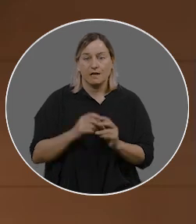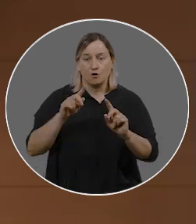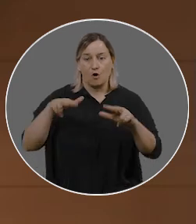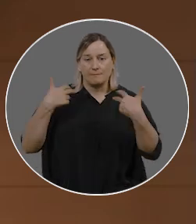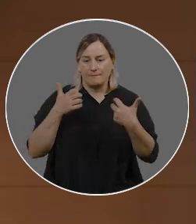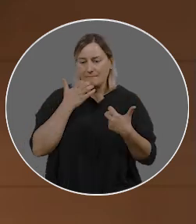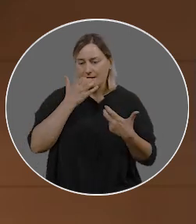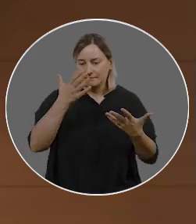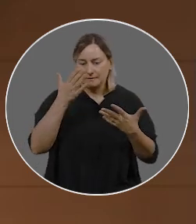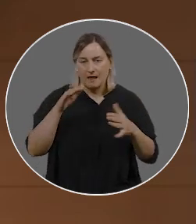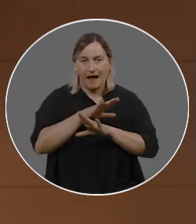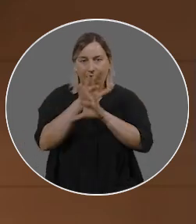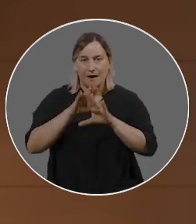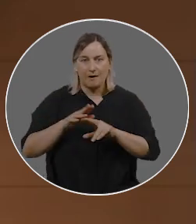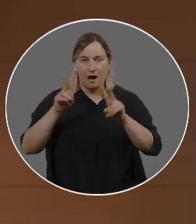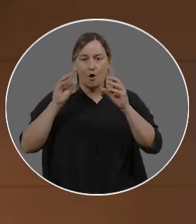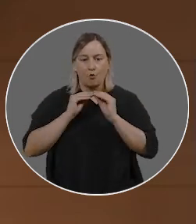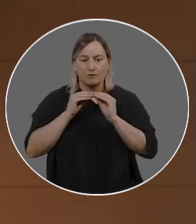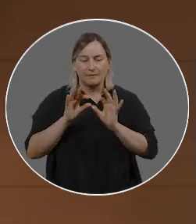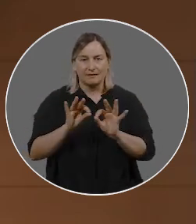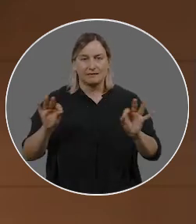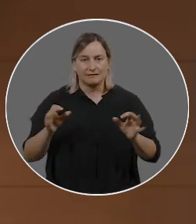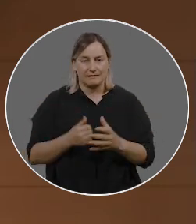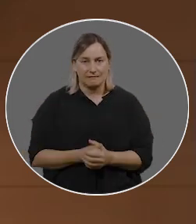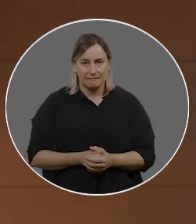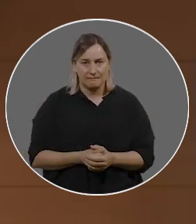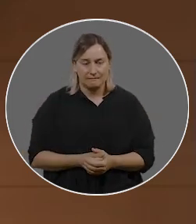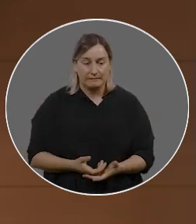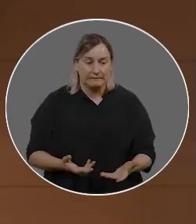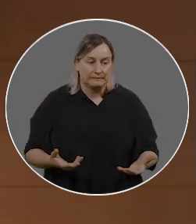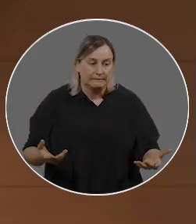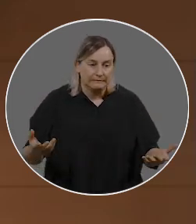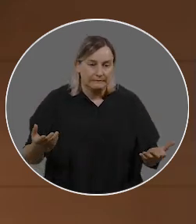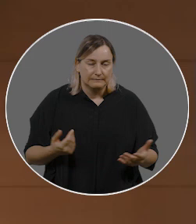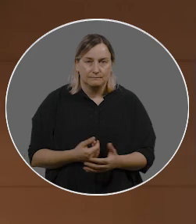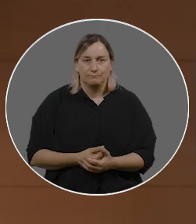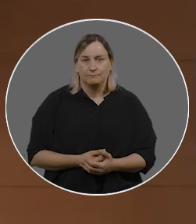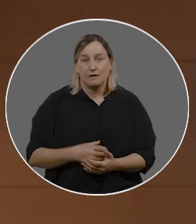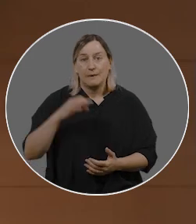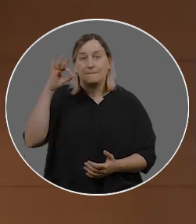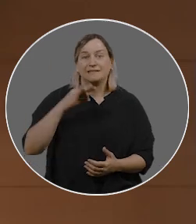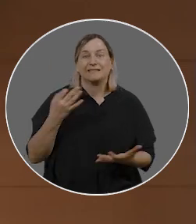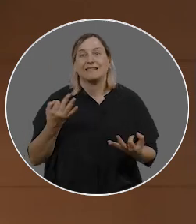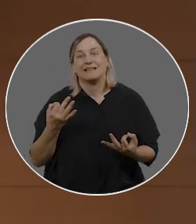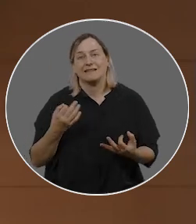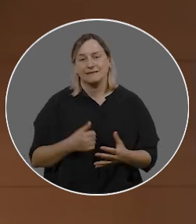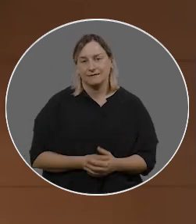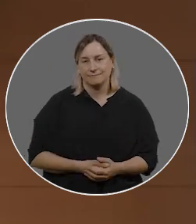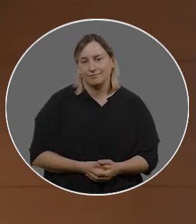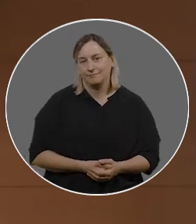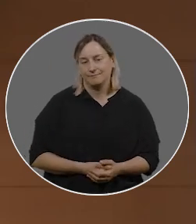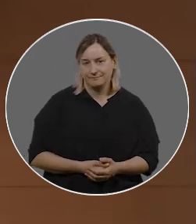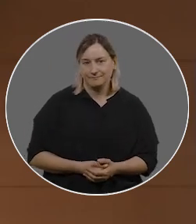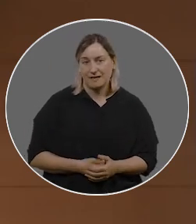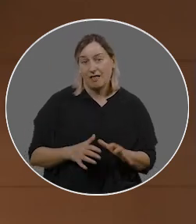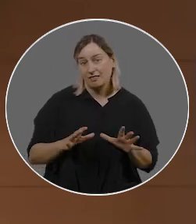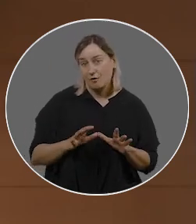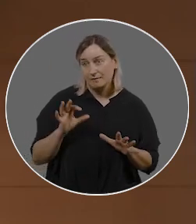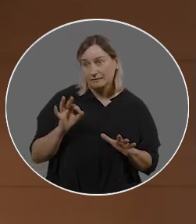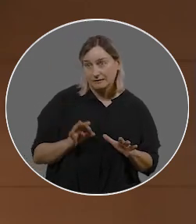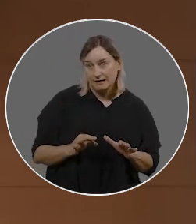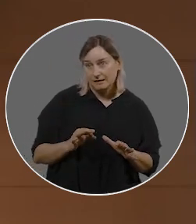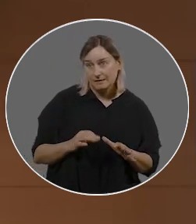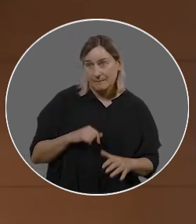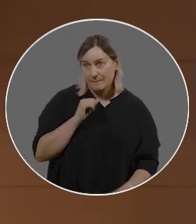per exemple, acabar un tràmit essencial. Llavors, clar, això quin percentatge és? És un 10% que